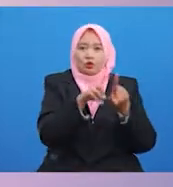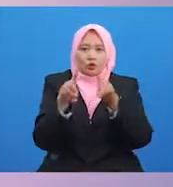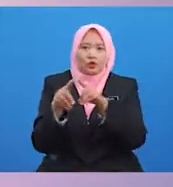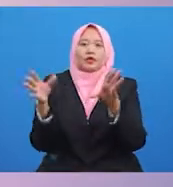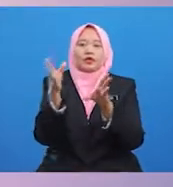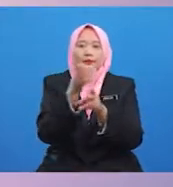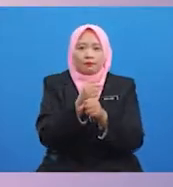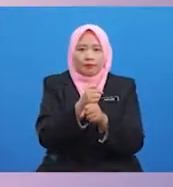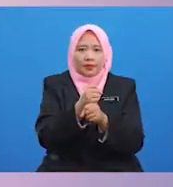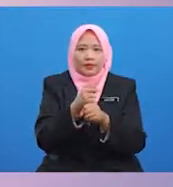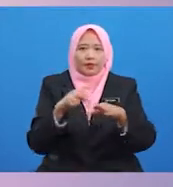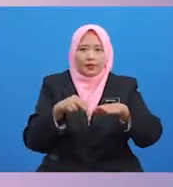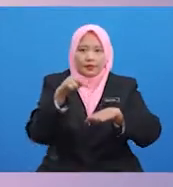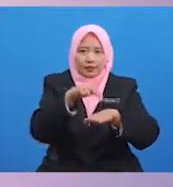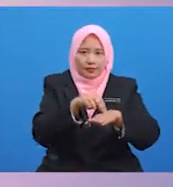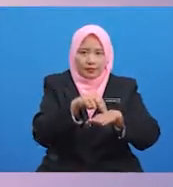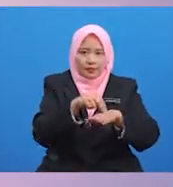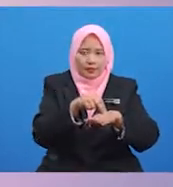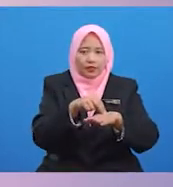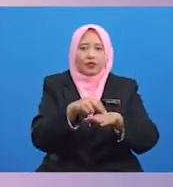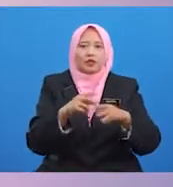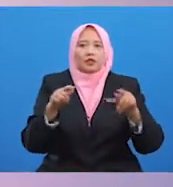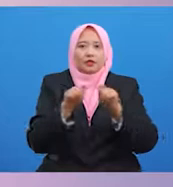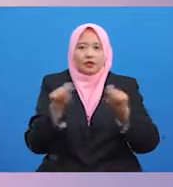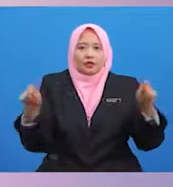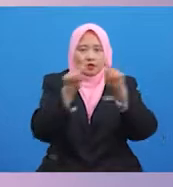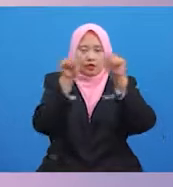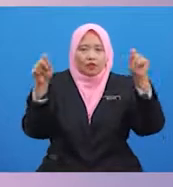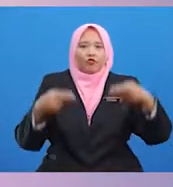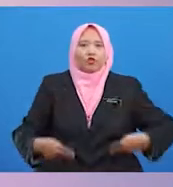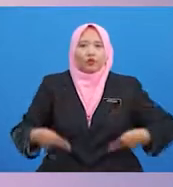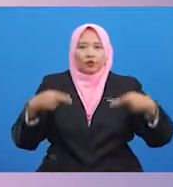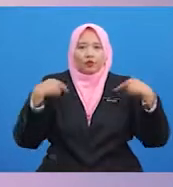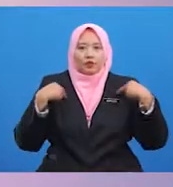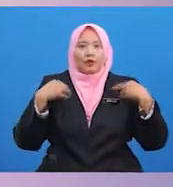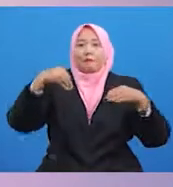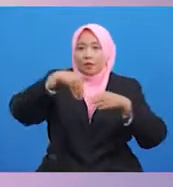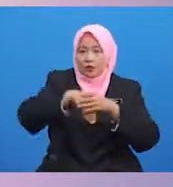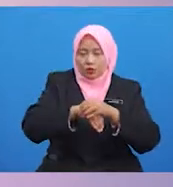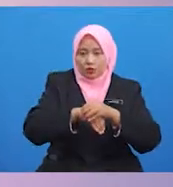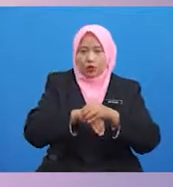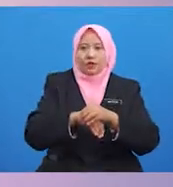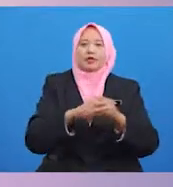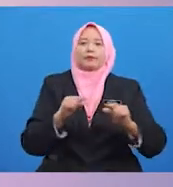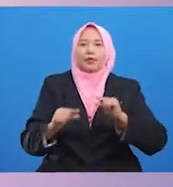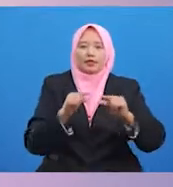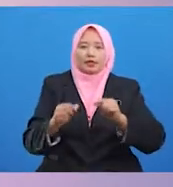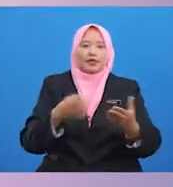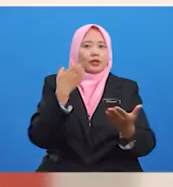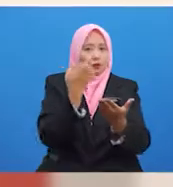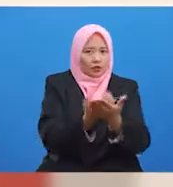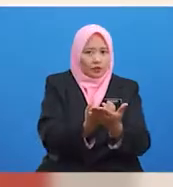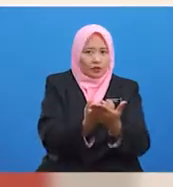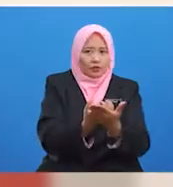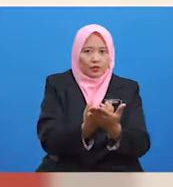apabila melibatkan diri dalam kegiatan ekonomi. Petunjuk taraf hidup boleh dilihat